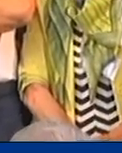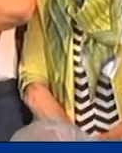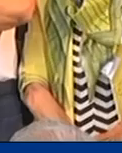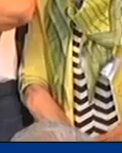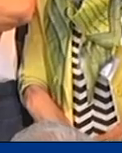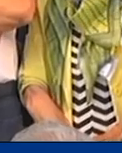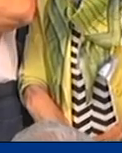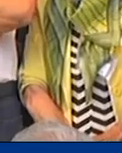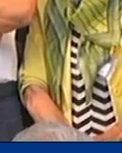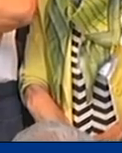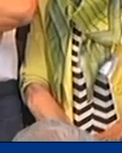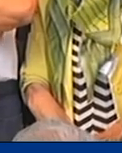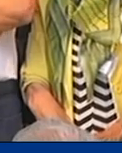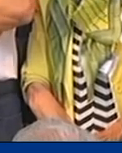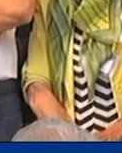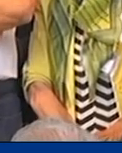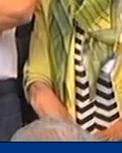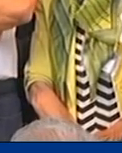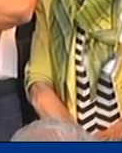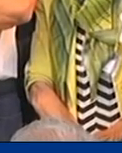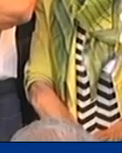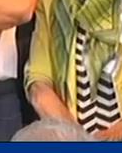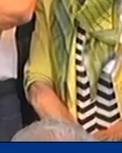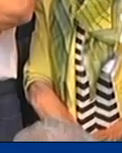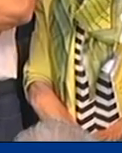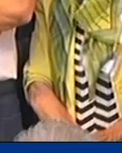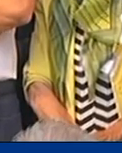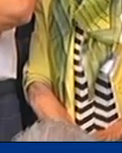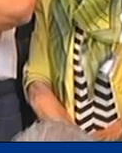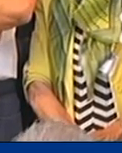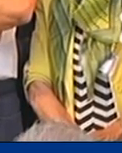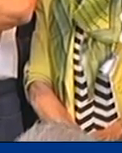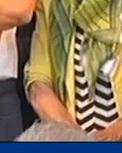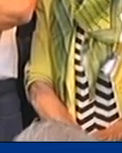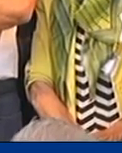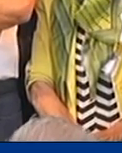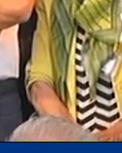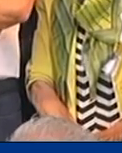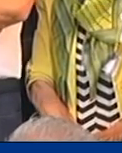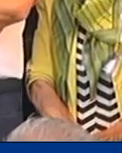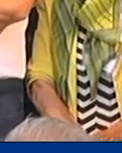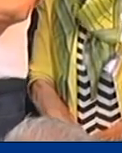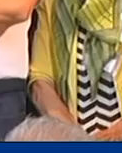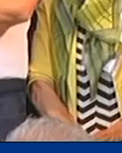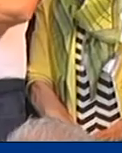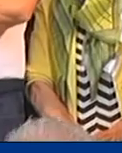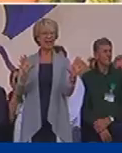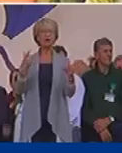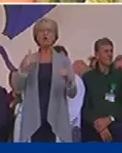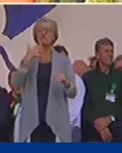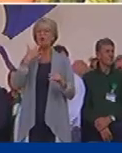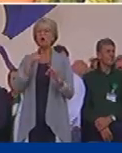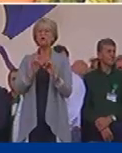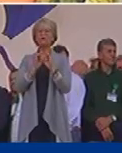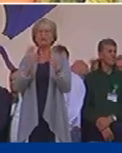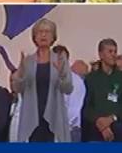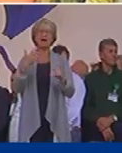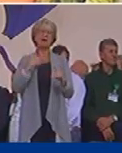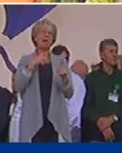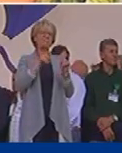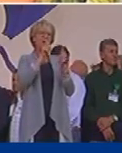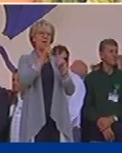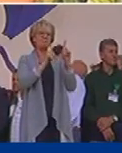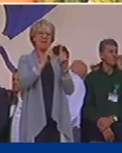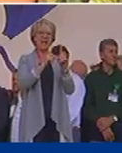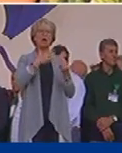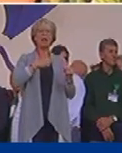lavorare e che io mi sento in diritto e dovere di provare a liberare come voglio liberare la mia Milano, la